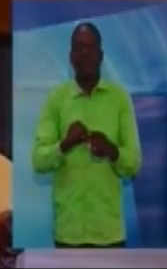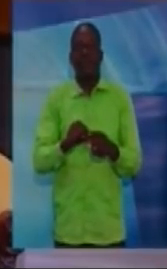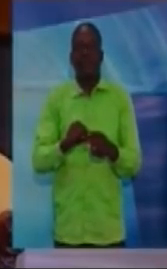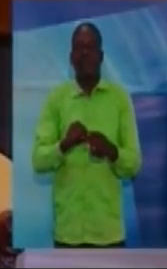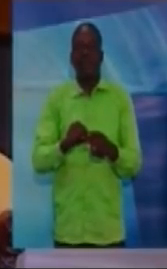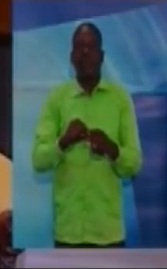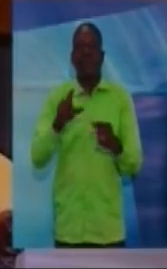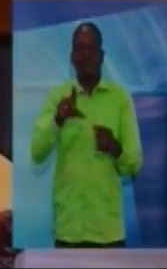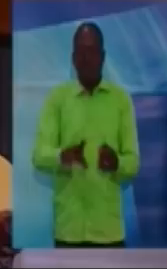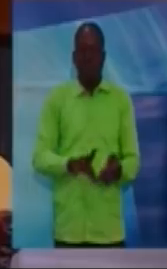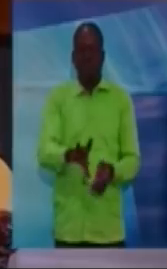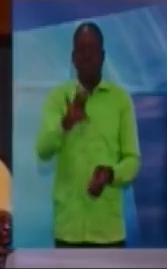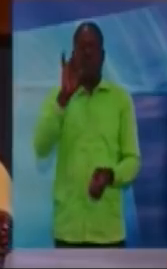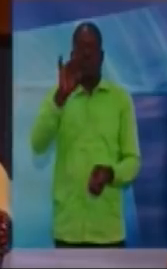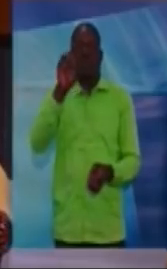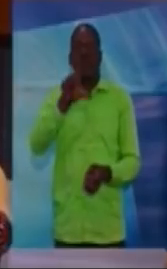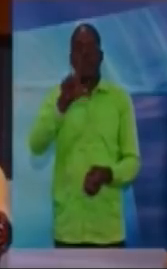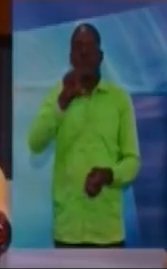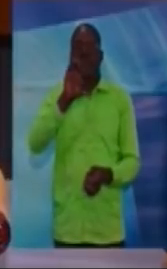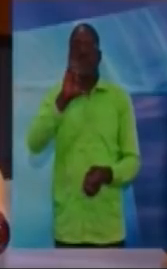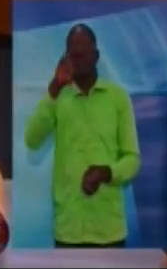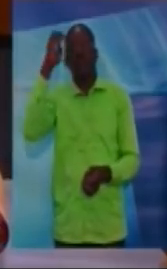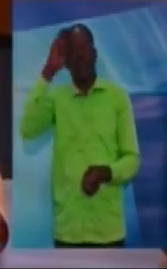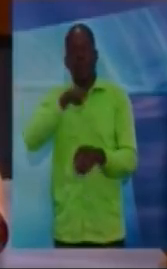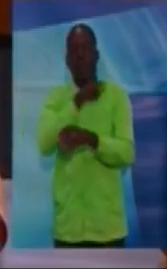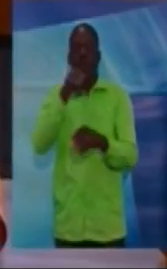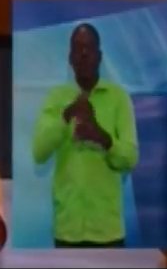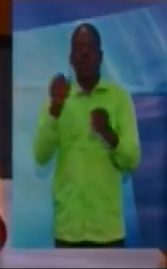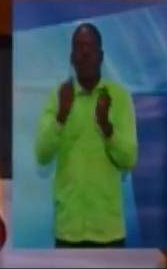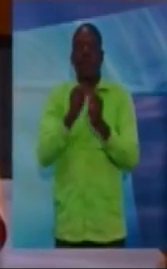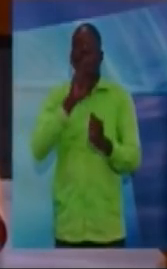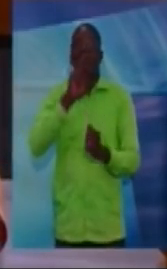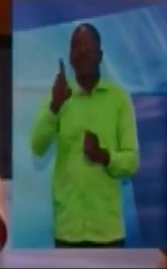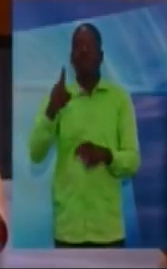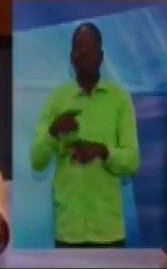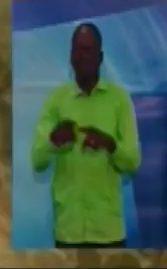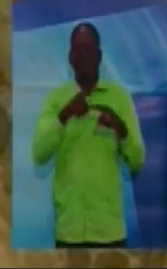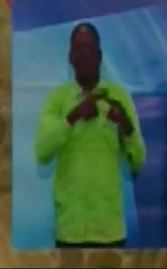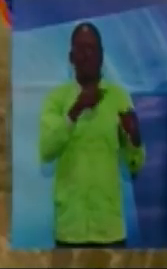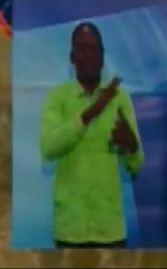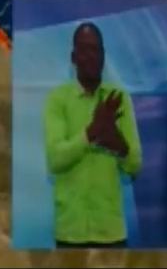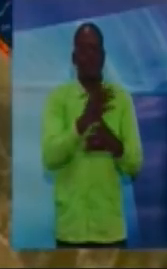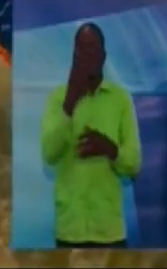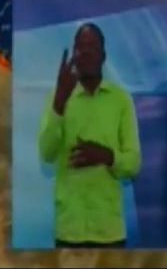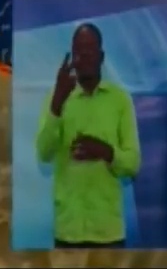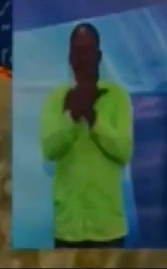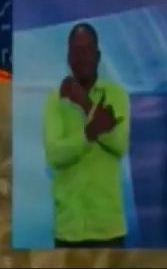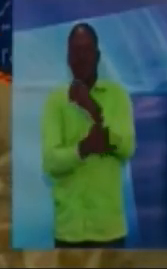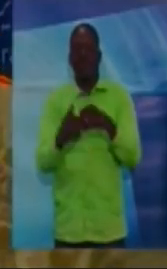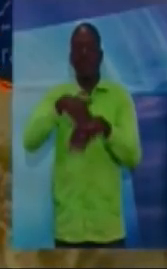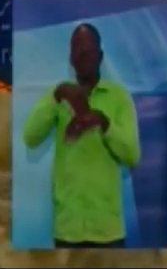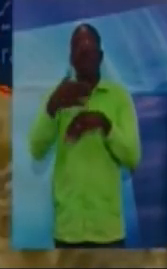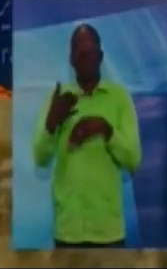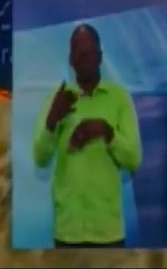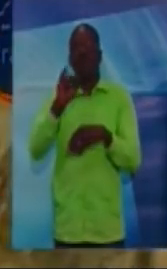La localisation exacte du drone de l'US Navy au moment de la frappe est un réel point de divergence entre les deux pays. D'après l'Iran, le drone